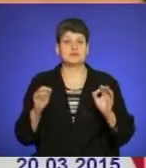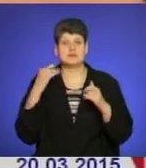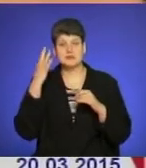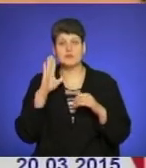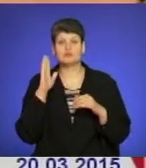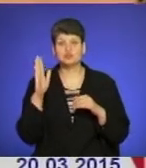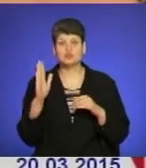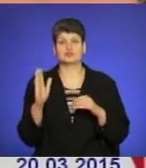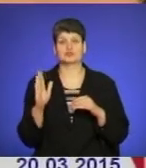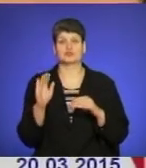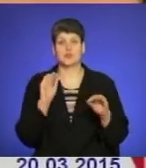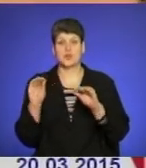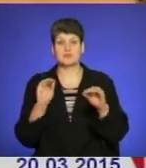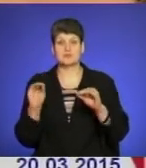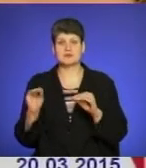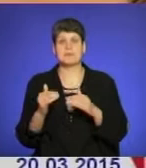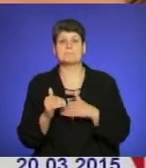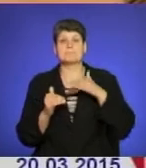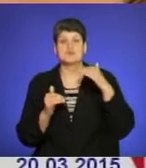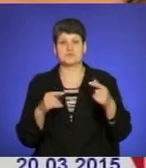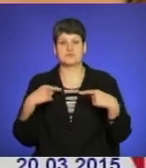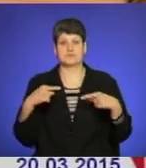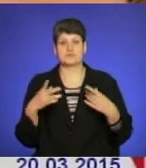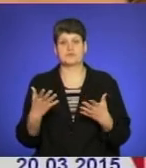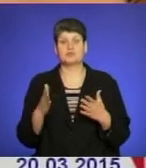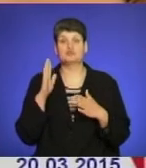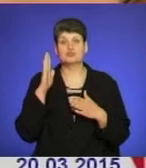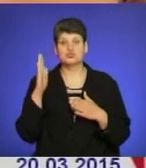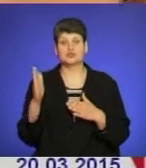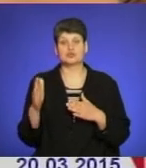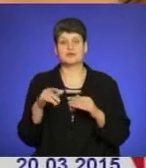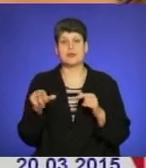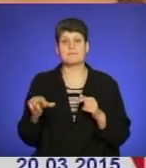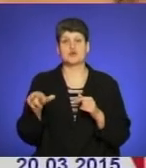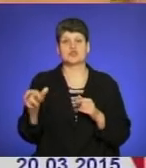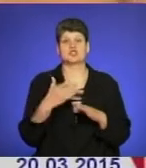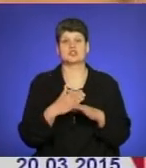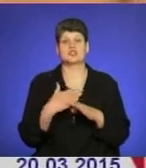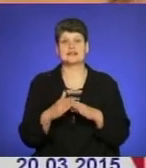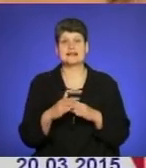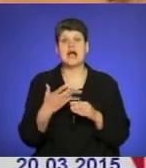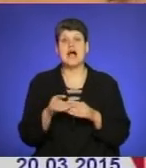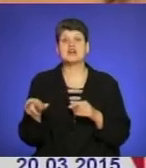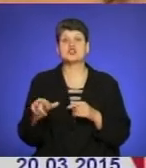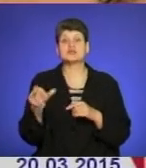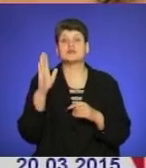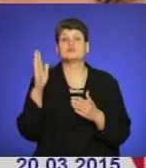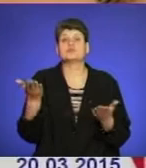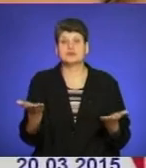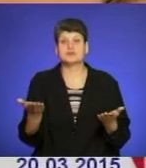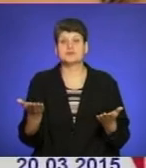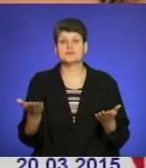будуть розміщуватися, звичайно, за футбольним полем, тобто вони будуть розміщуватися на проїжджій частині, а частина з них буде